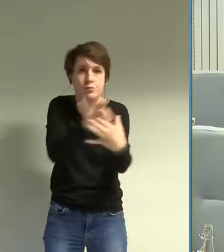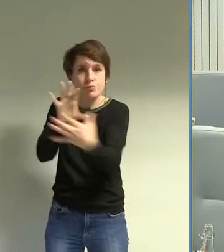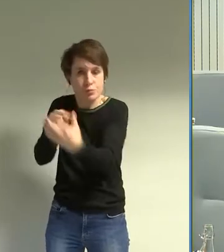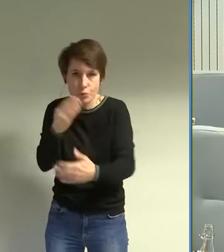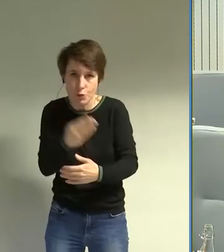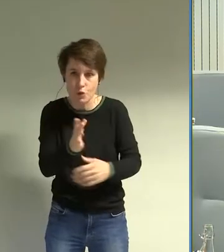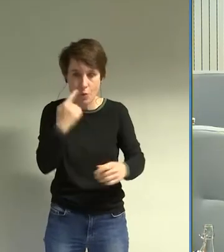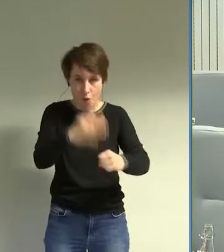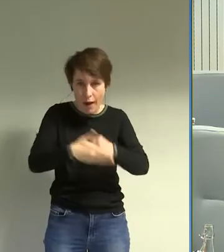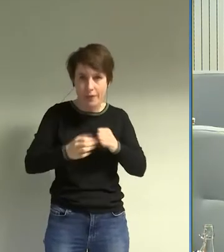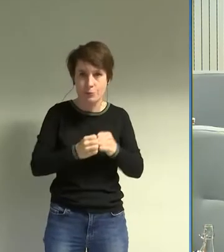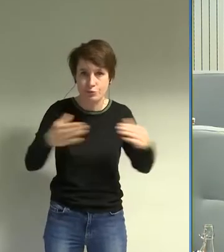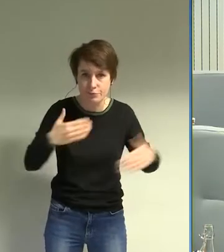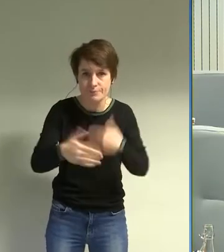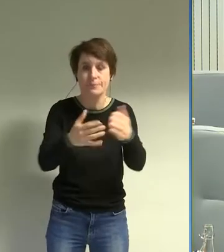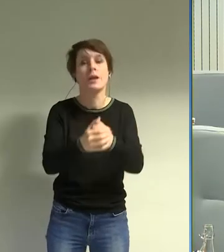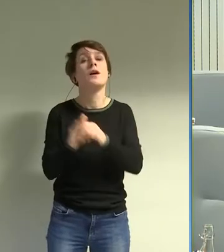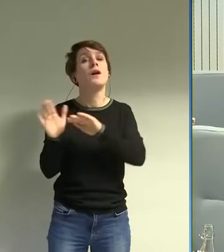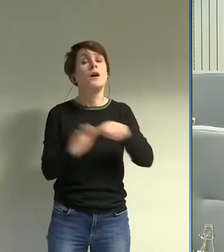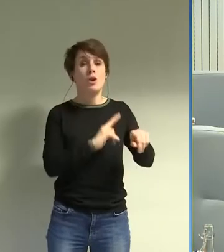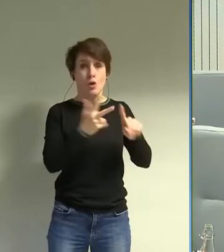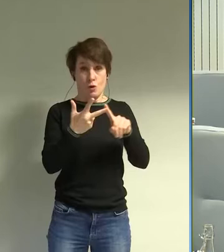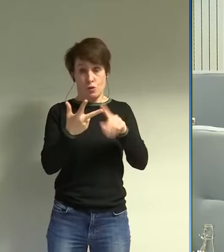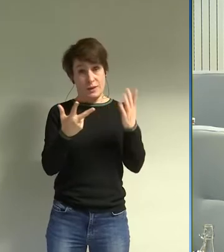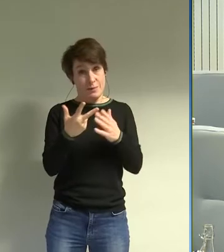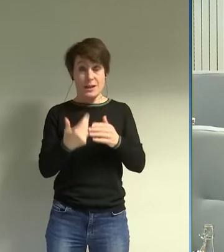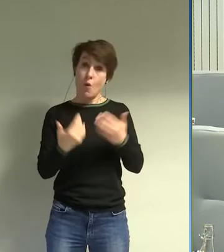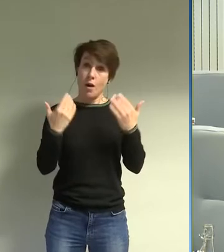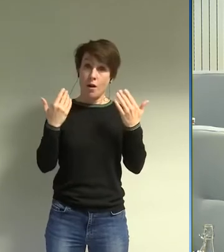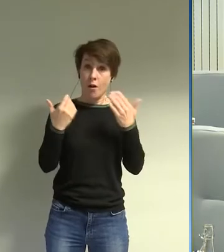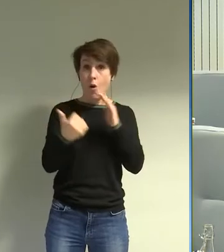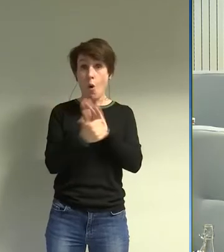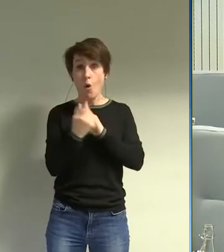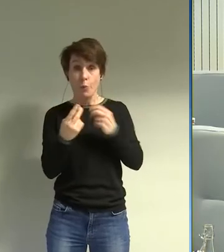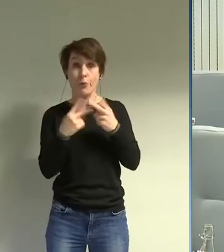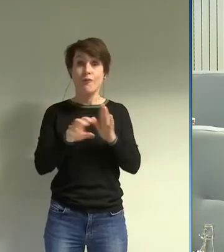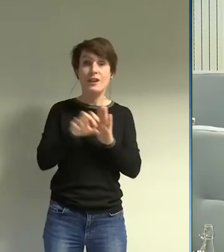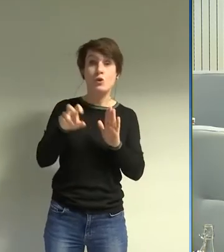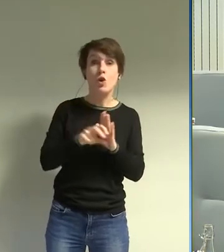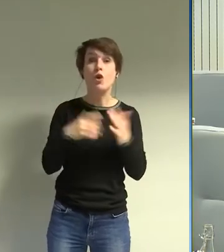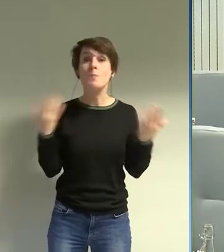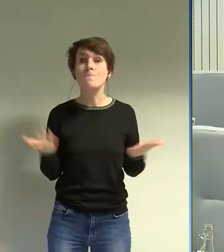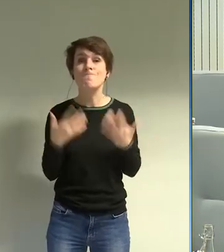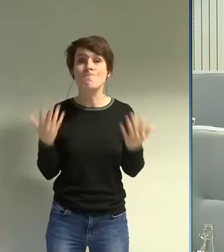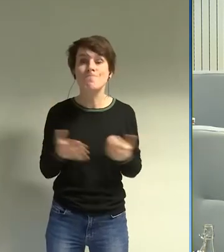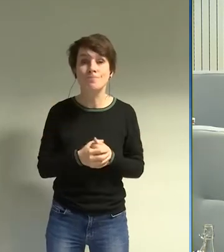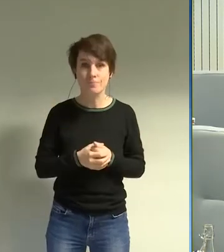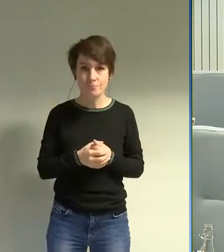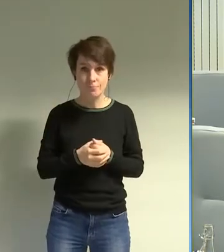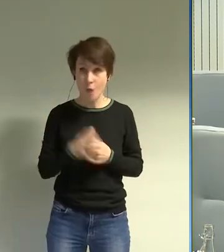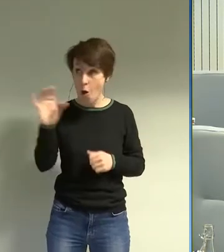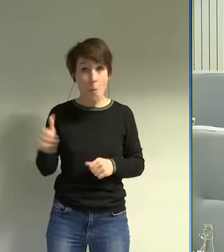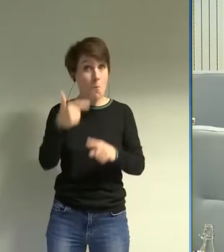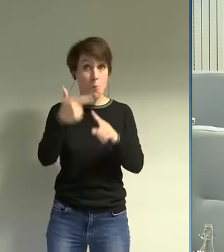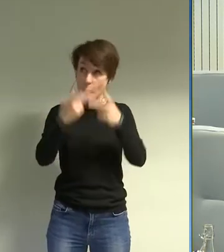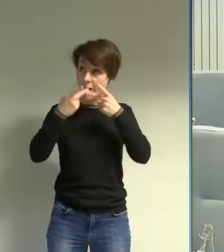le rôle de la ville de grenoble dans cette démarche probablement le point le plus bluffant pour nous pourquoi parlons nous pour la première fois de ce projet